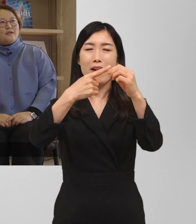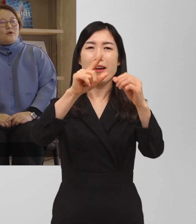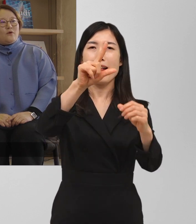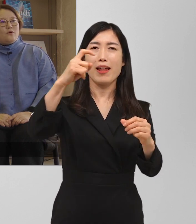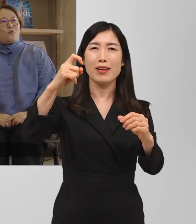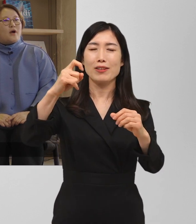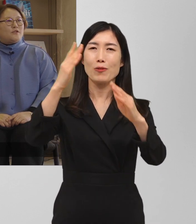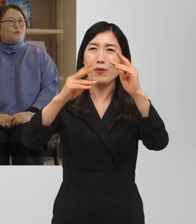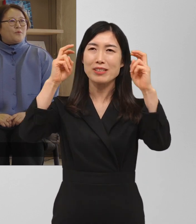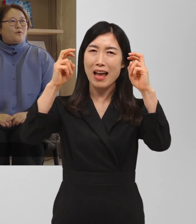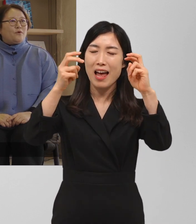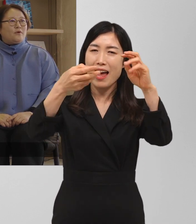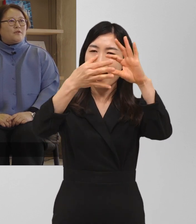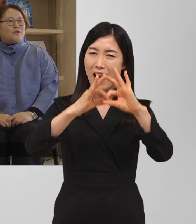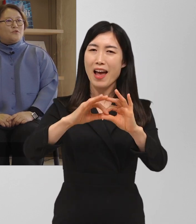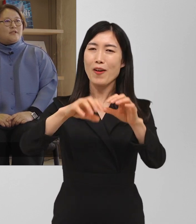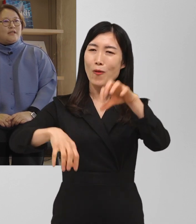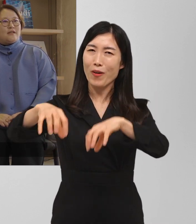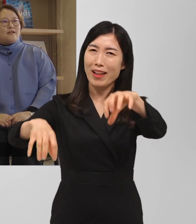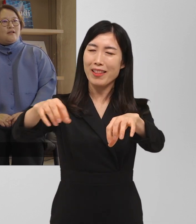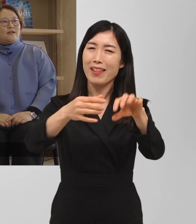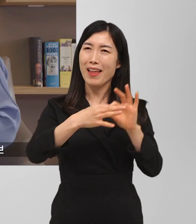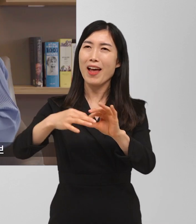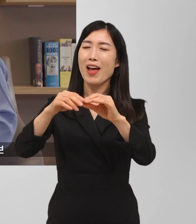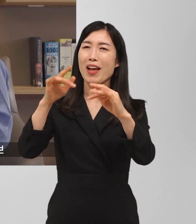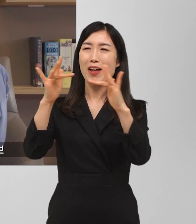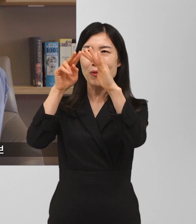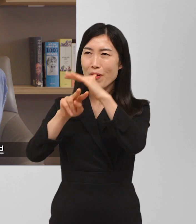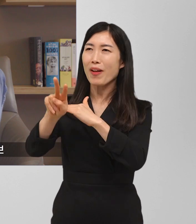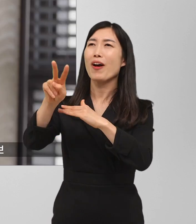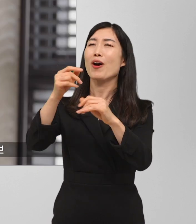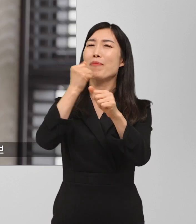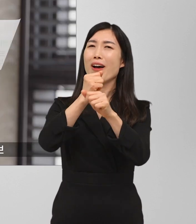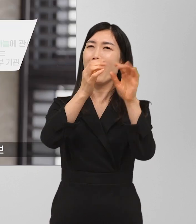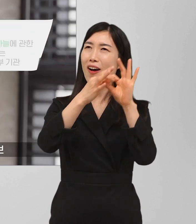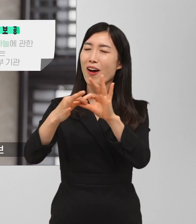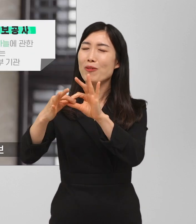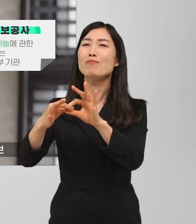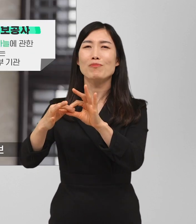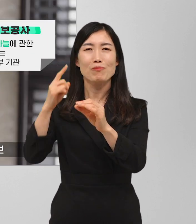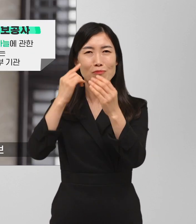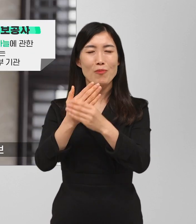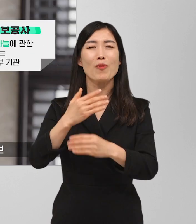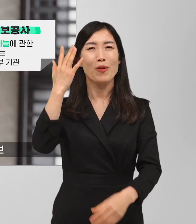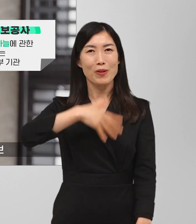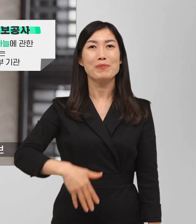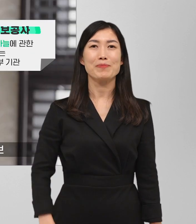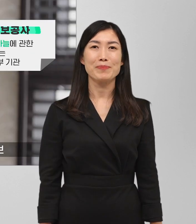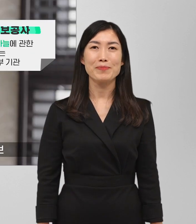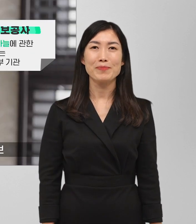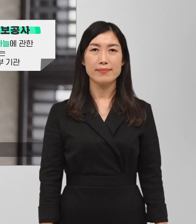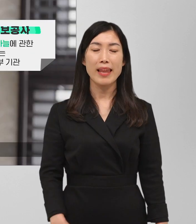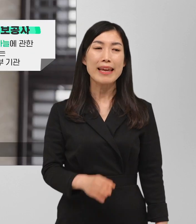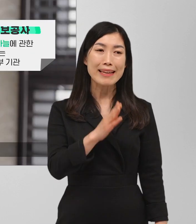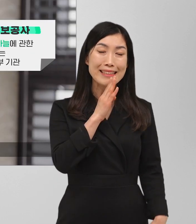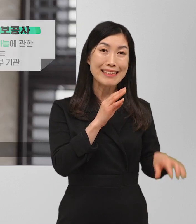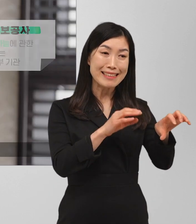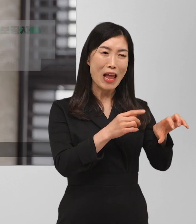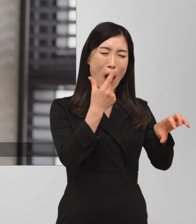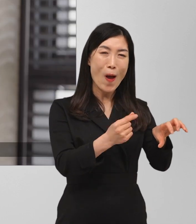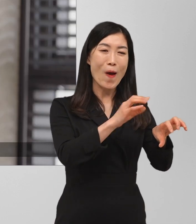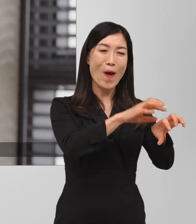메타버스, 공간정보, 전주시. 아무튼 이렇듯이 LX공사를 시작으로 한 공간정보,